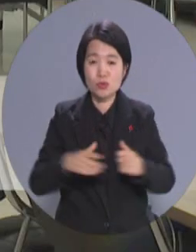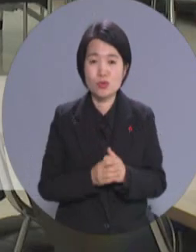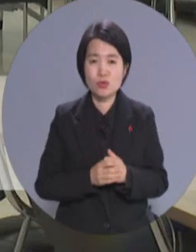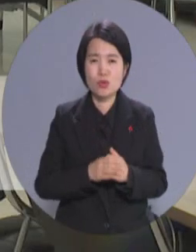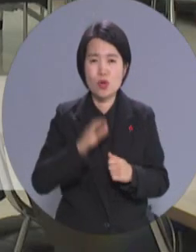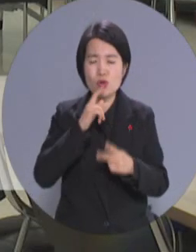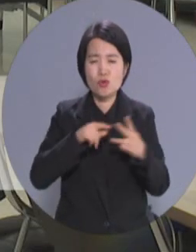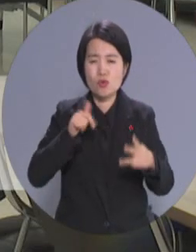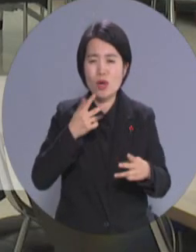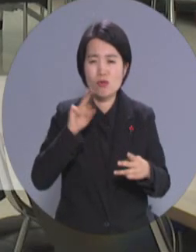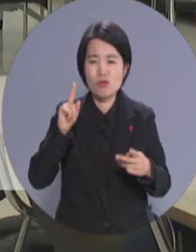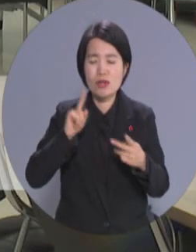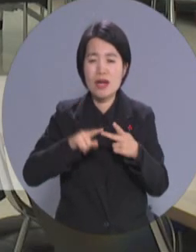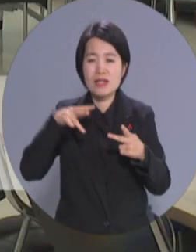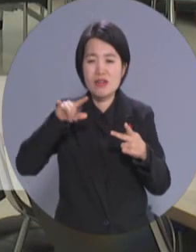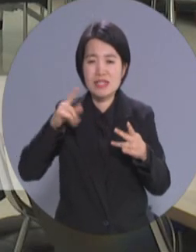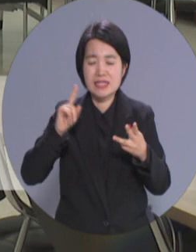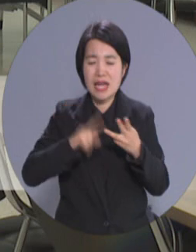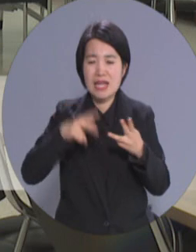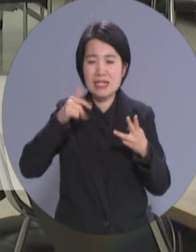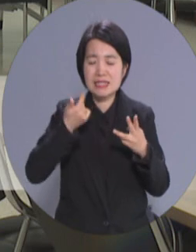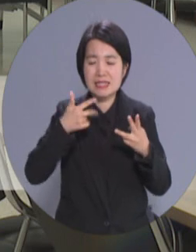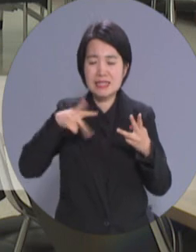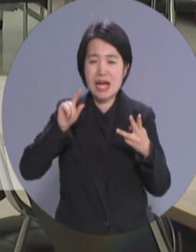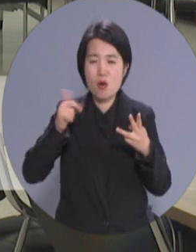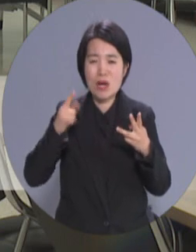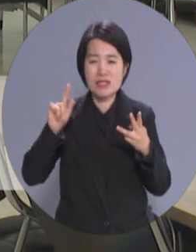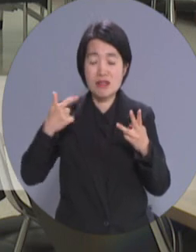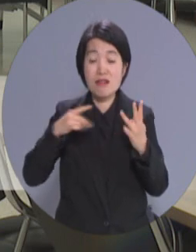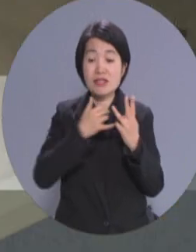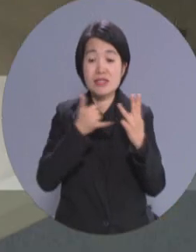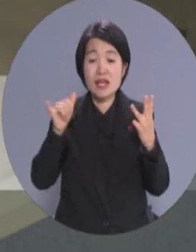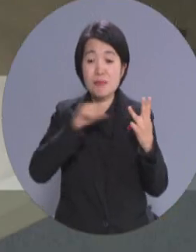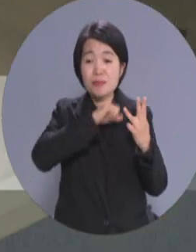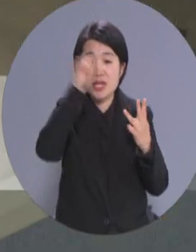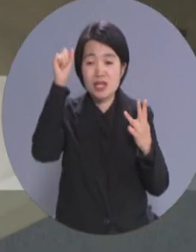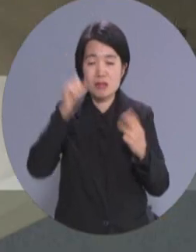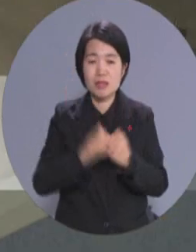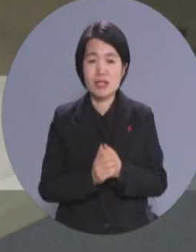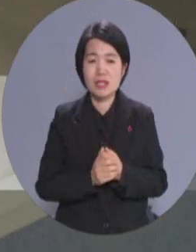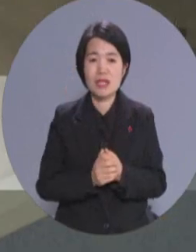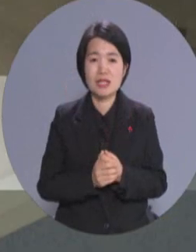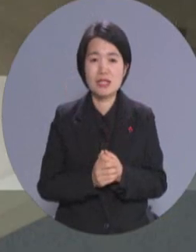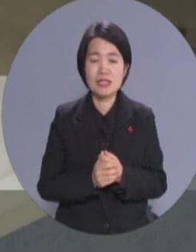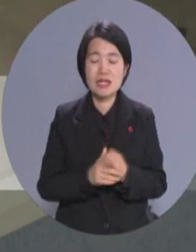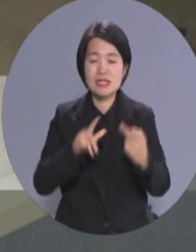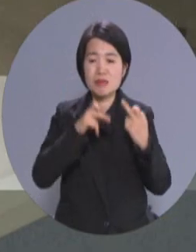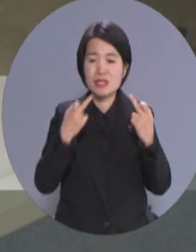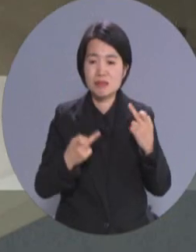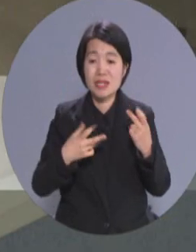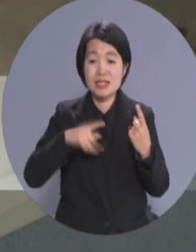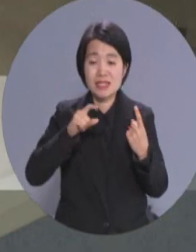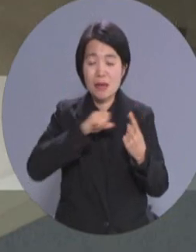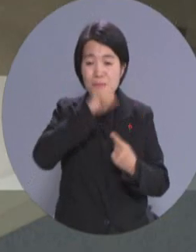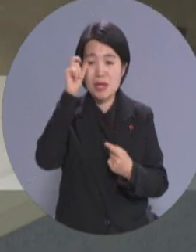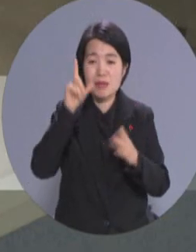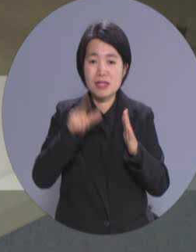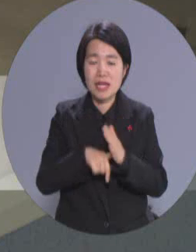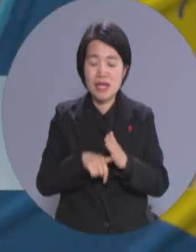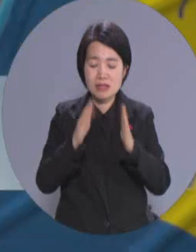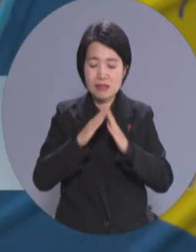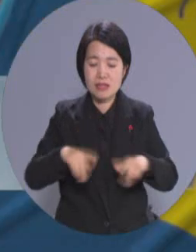윤광국 정의찬 장석 등 세명이 통과했습니다 지난 12일 발표에는 전남 지역